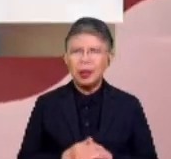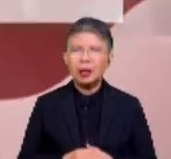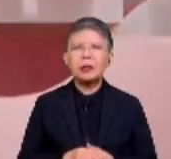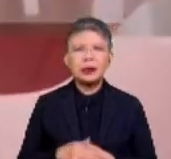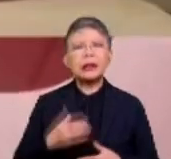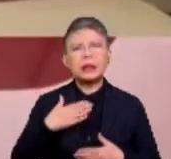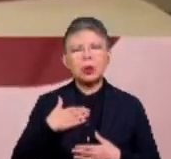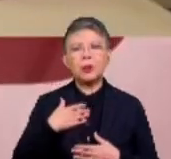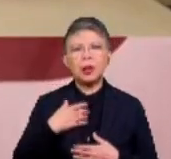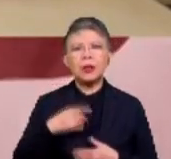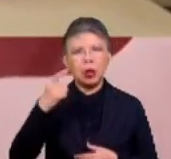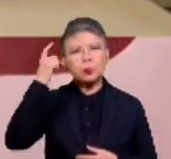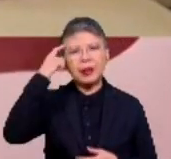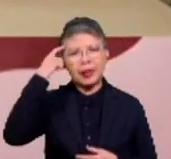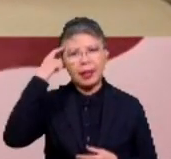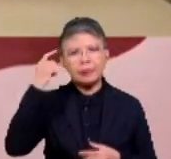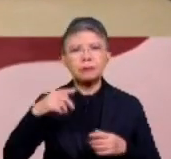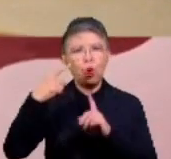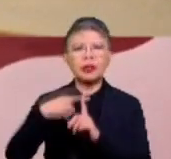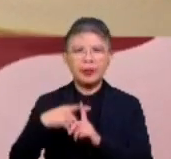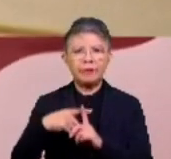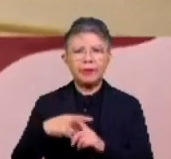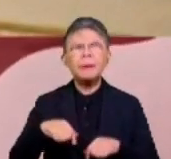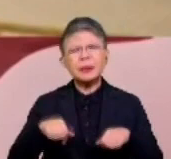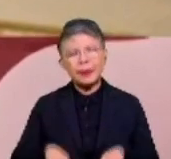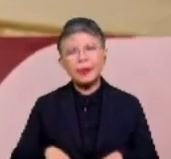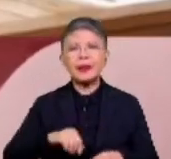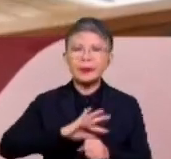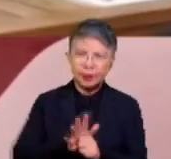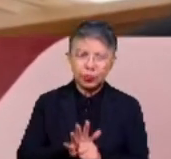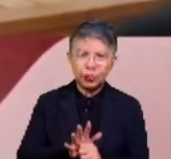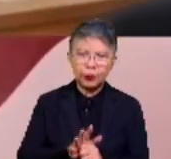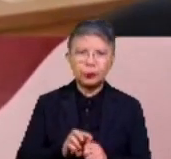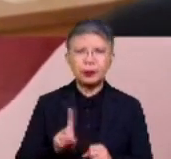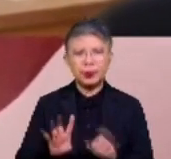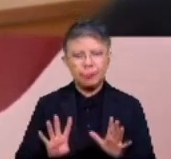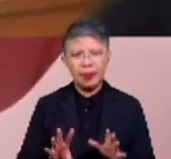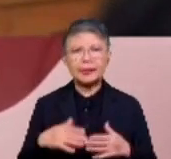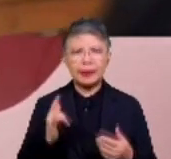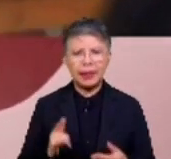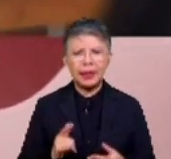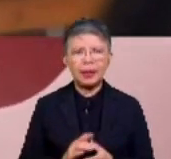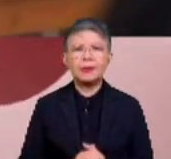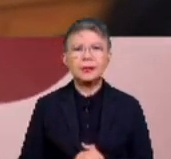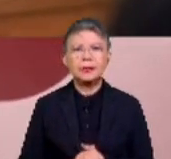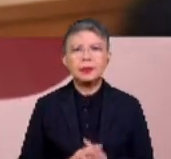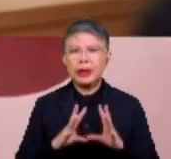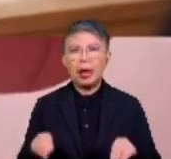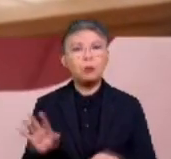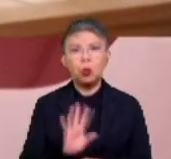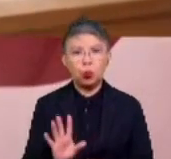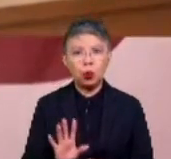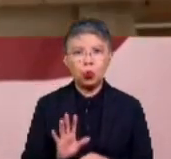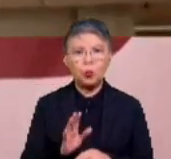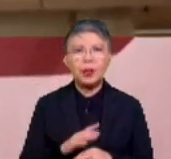sangat positif aja. Memang semestinya begitulah pada saat pandemi COVID ini belum kita yakini reda betul, ya